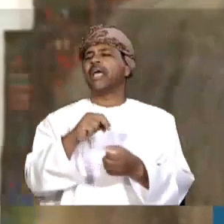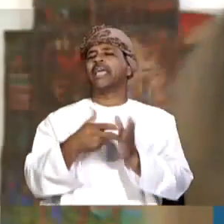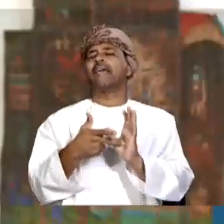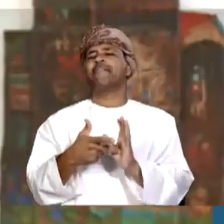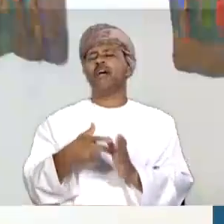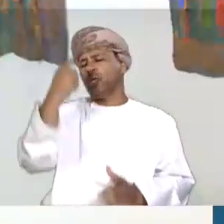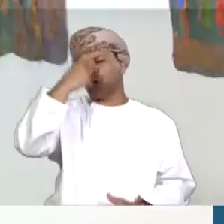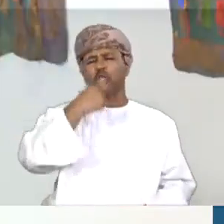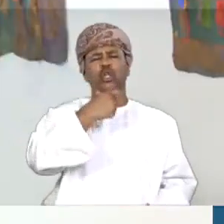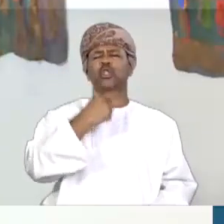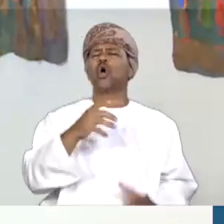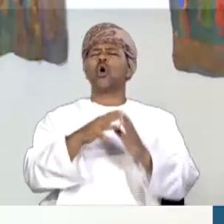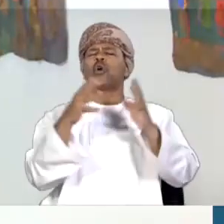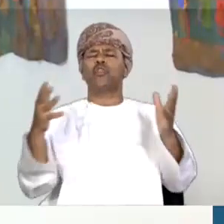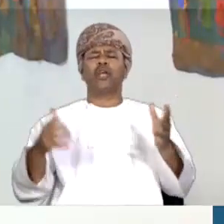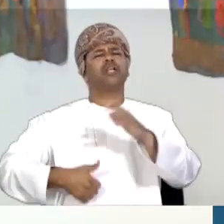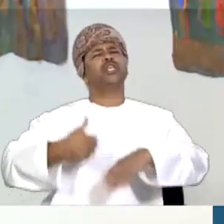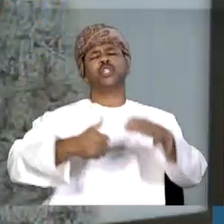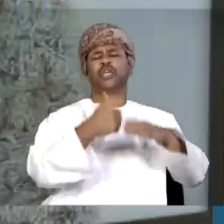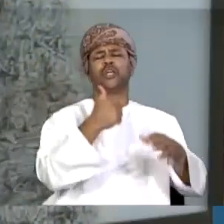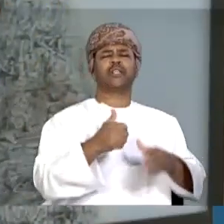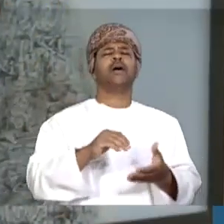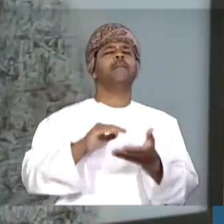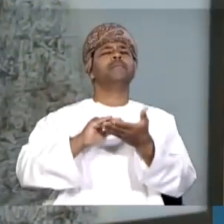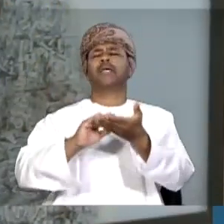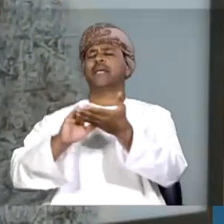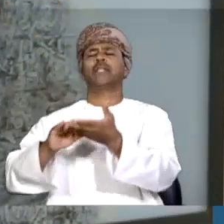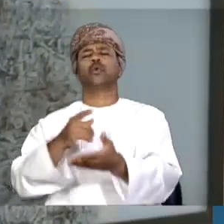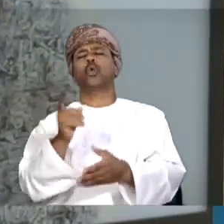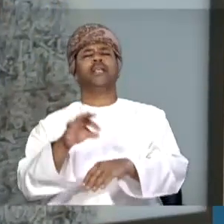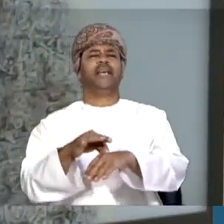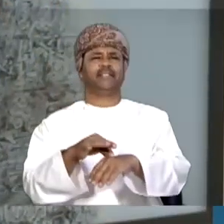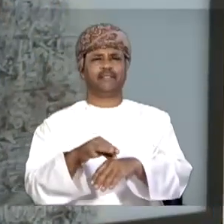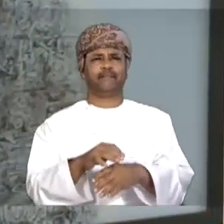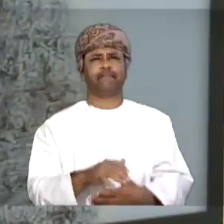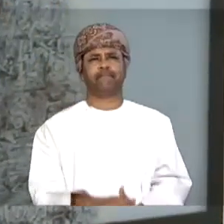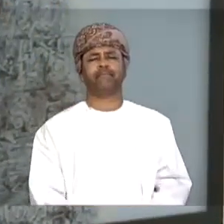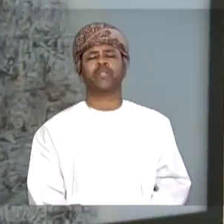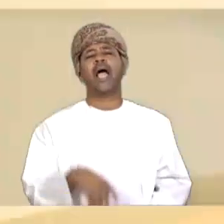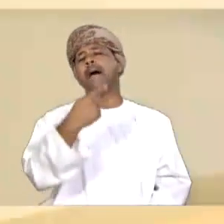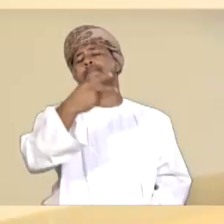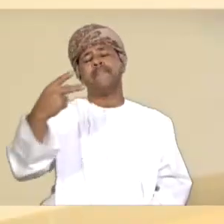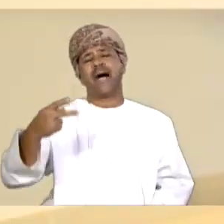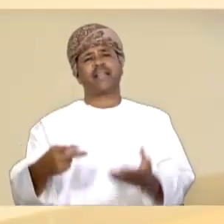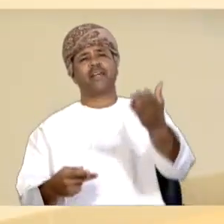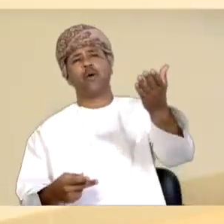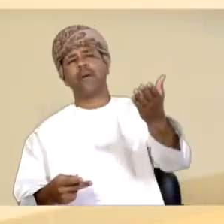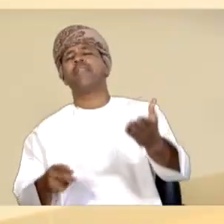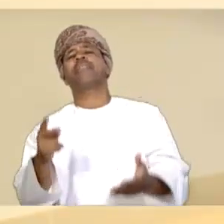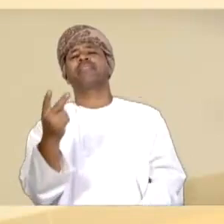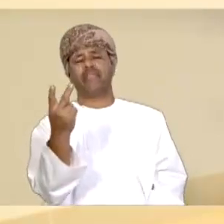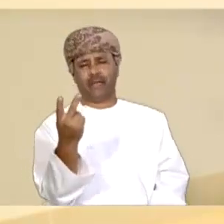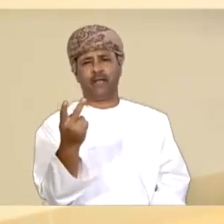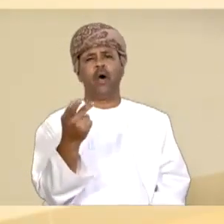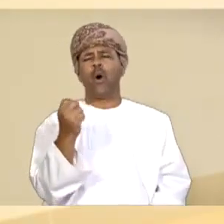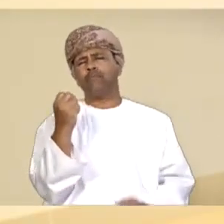للذات الكثير من المنجزات لصالح الحضور الإنساني. معرض تجليات اثنين هو جملة